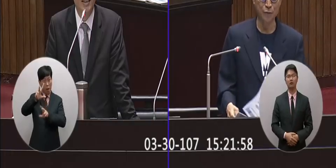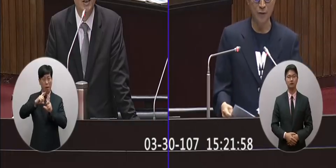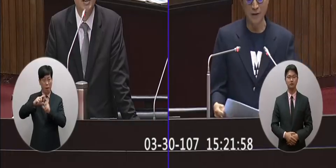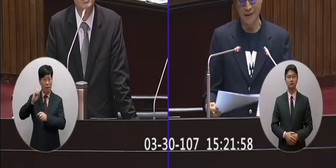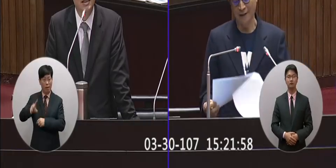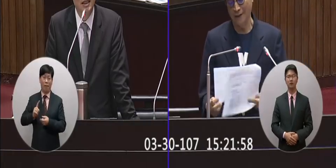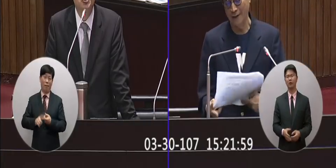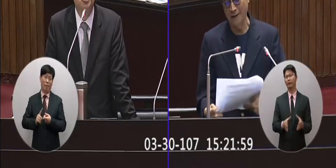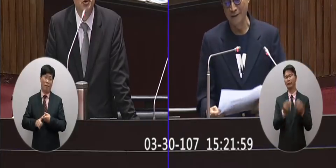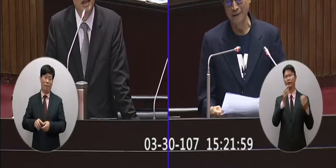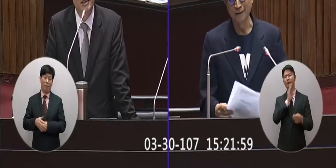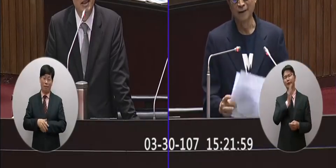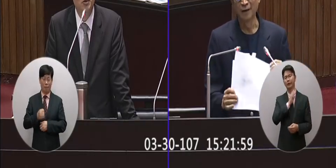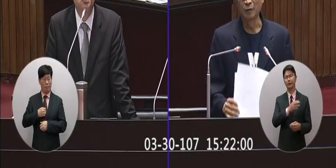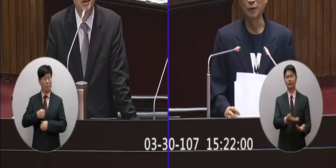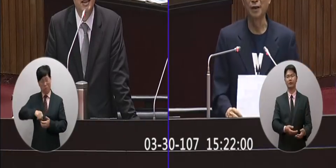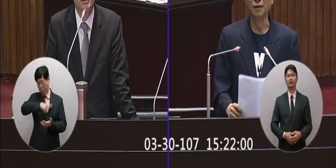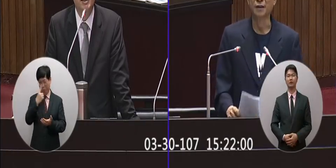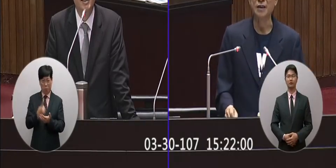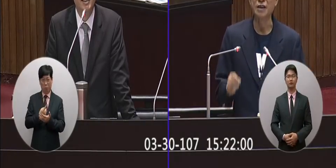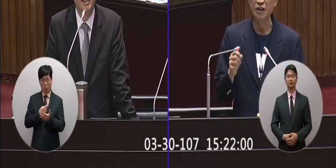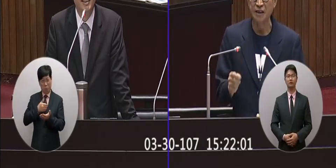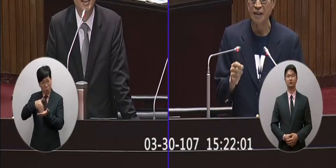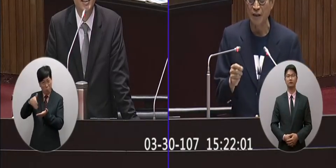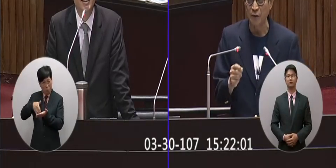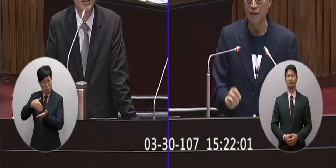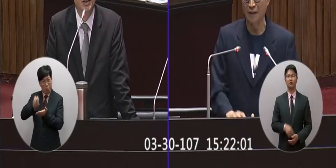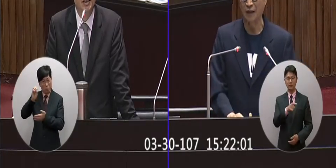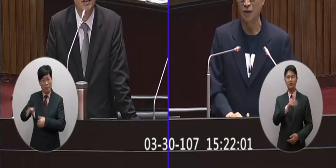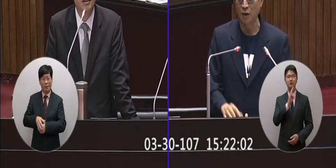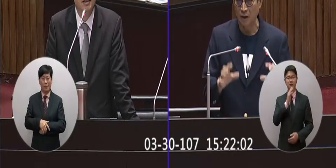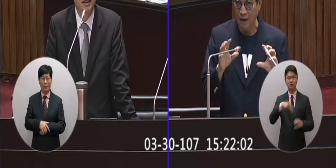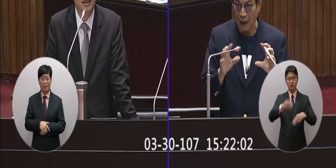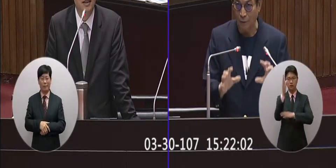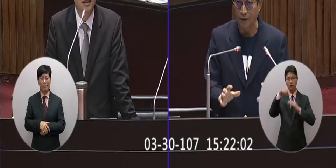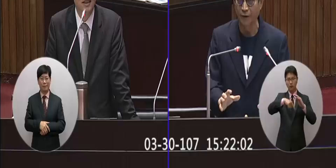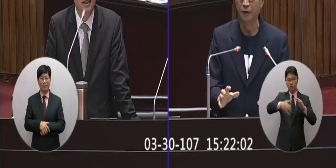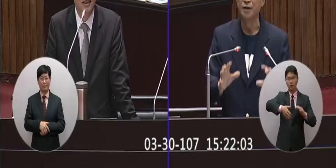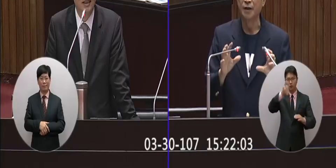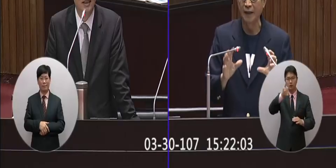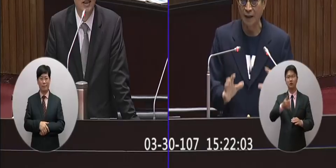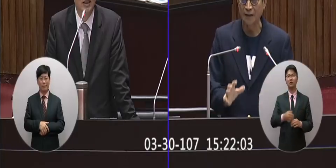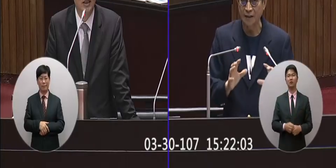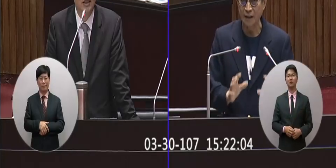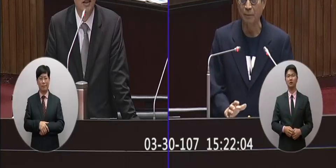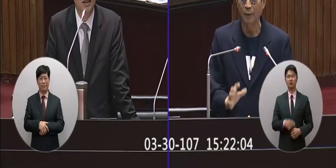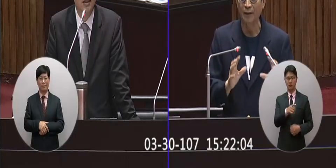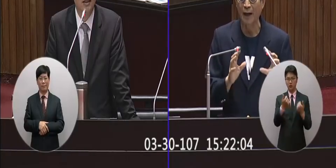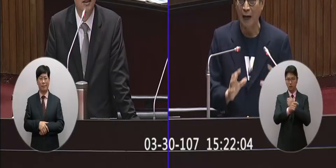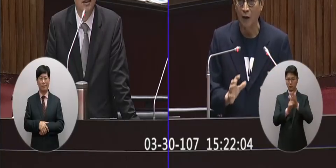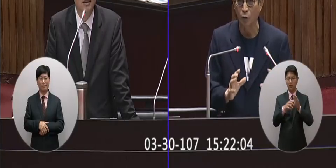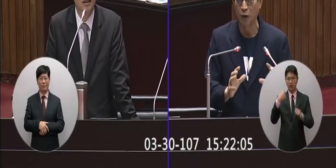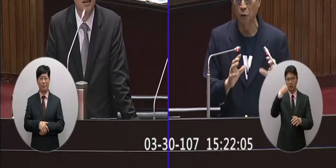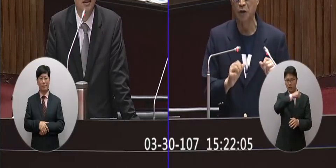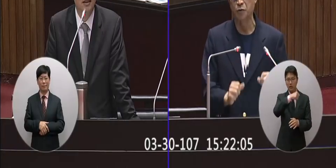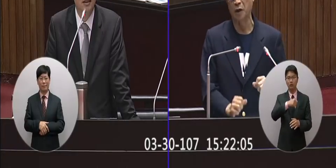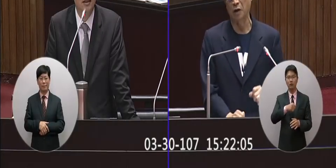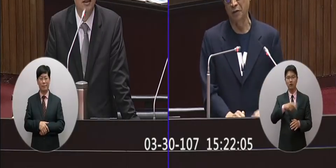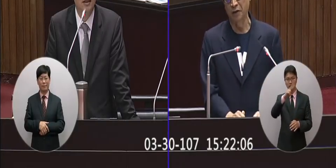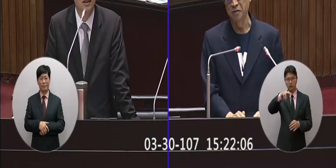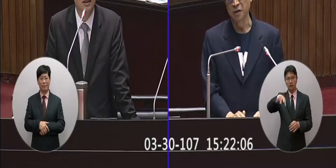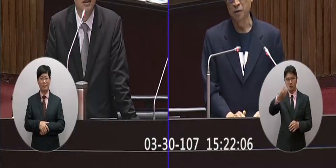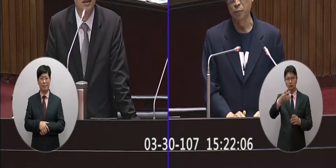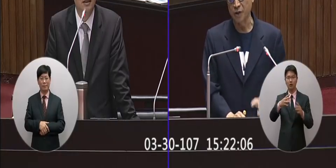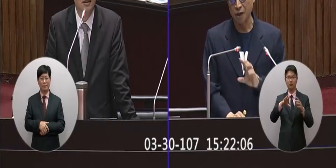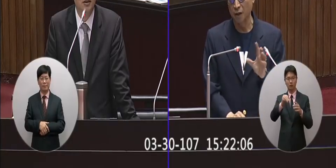讲啊。 不需要讲、啊。 知无不言，言无不尽。 你是行政院长，你就要以台湾的2300万的安危为你最